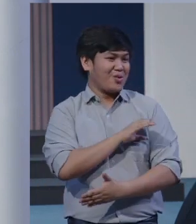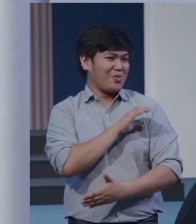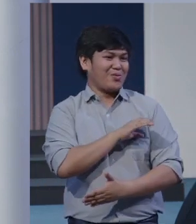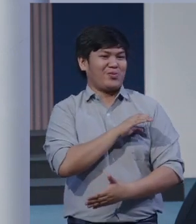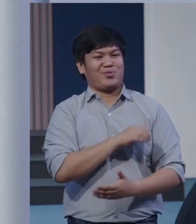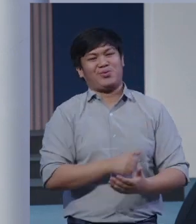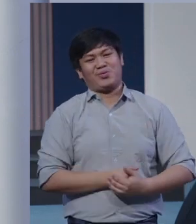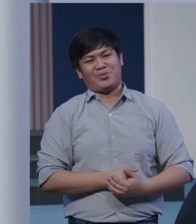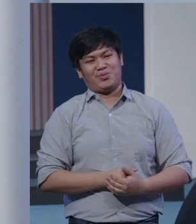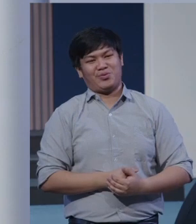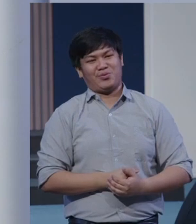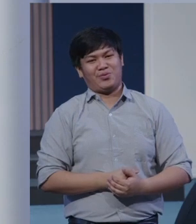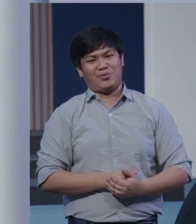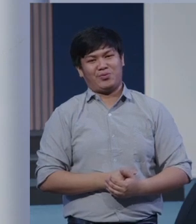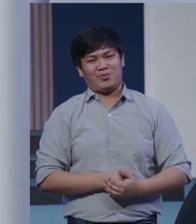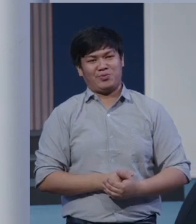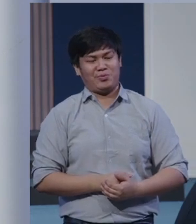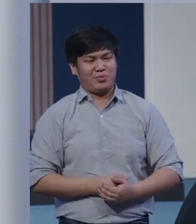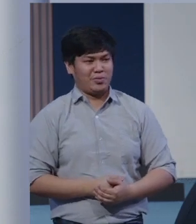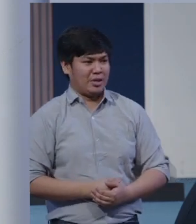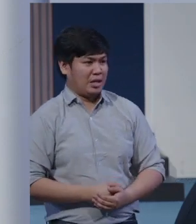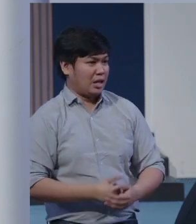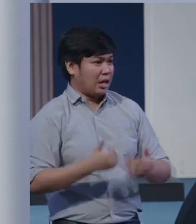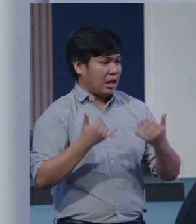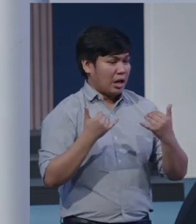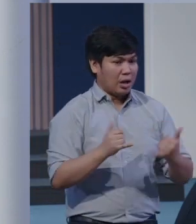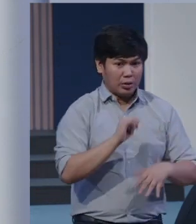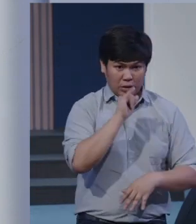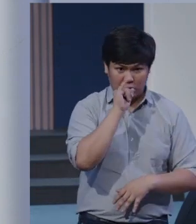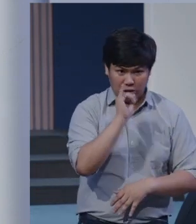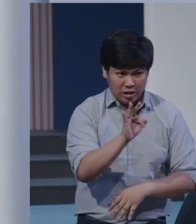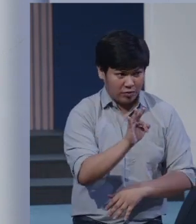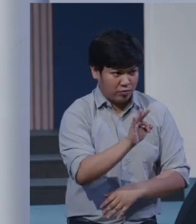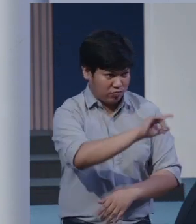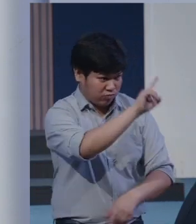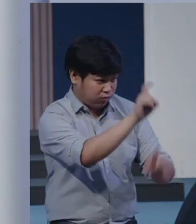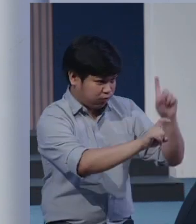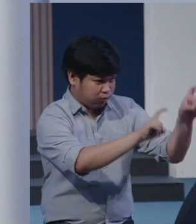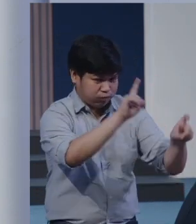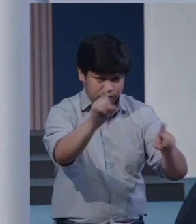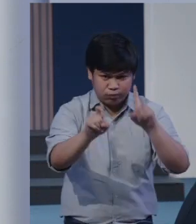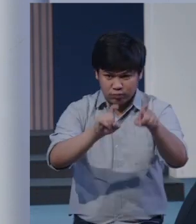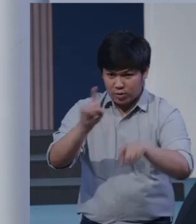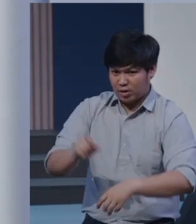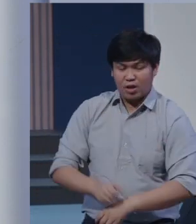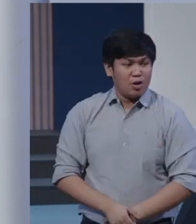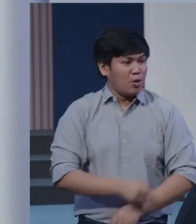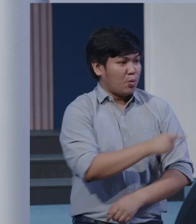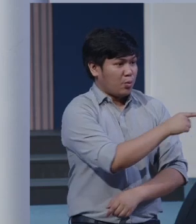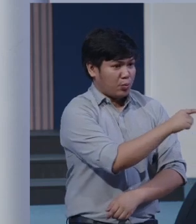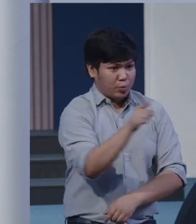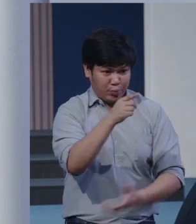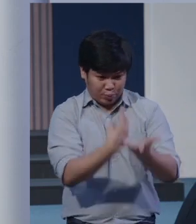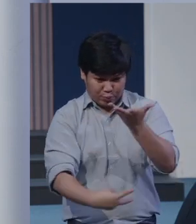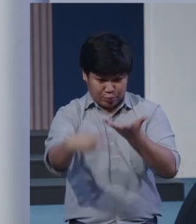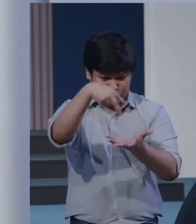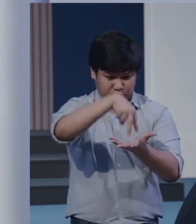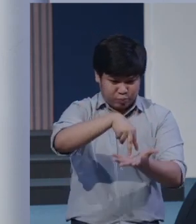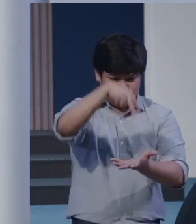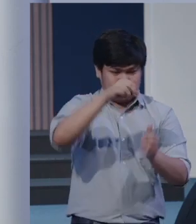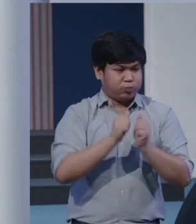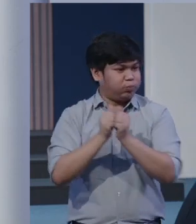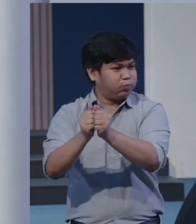and chapter 3 na binasa natin kanina if then if then you have been raised with